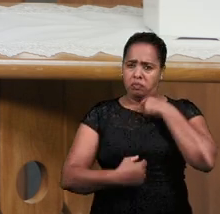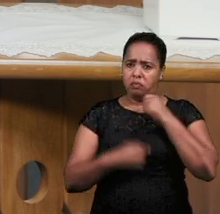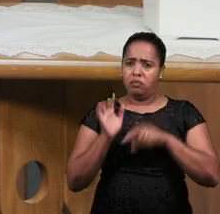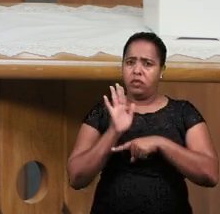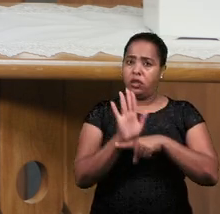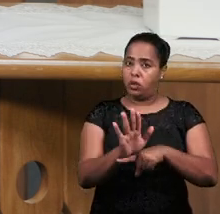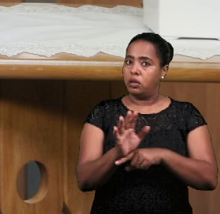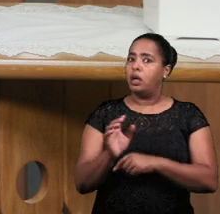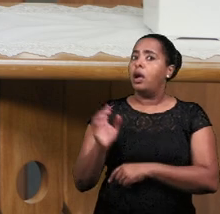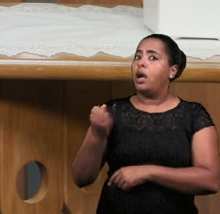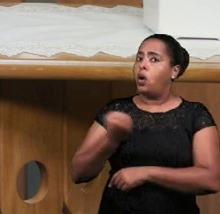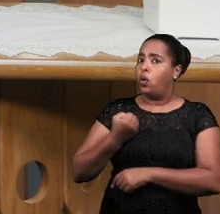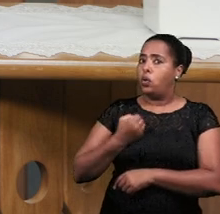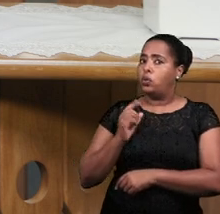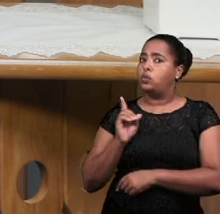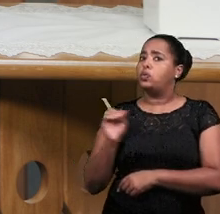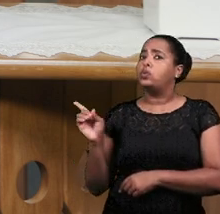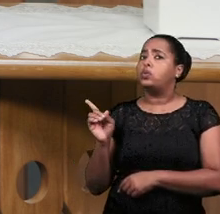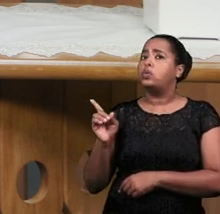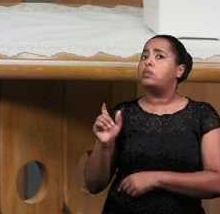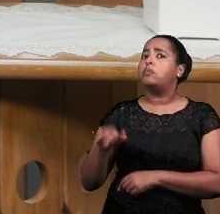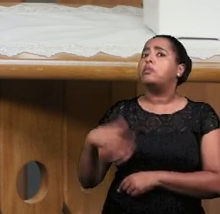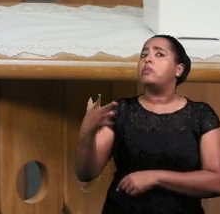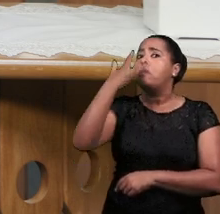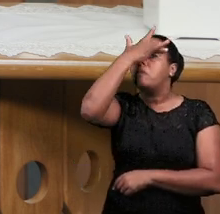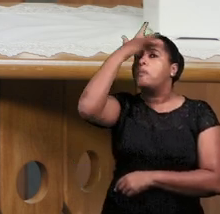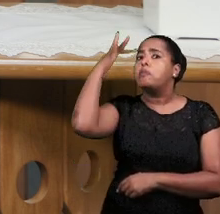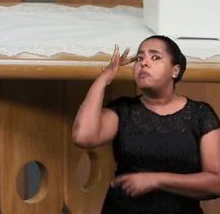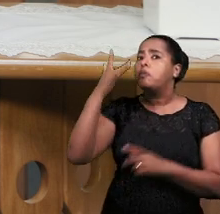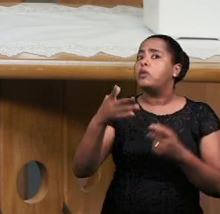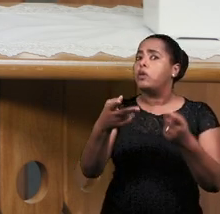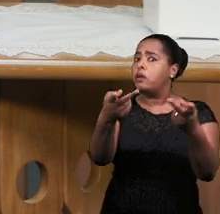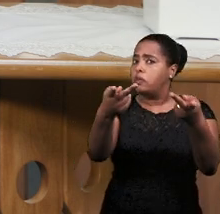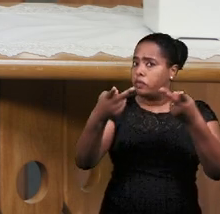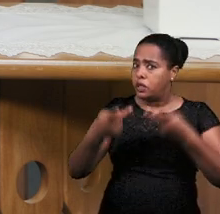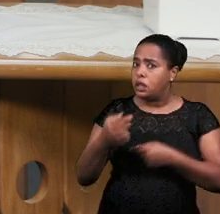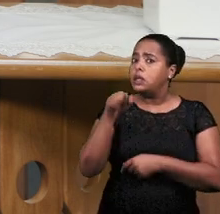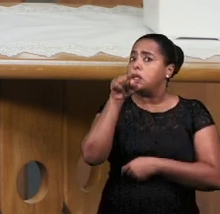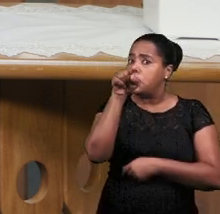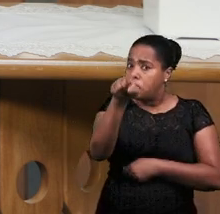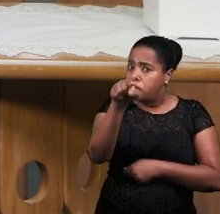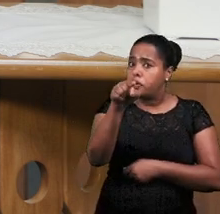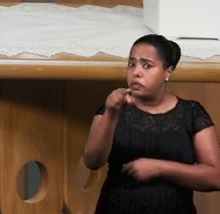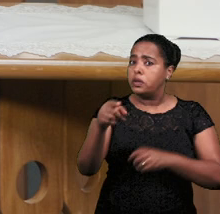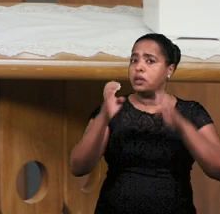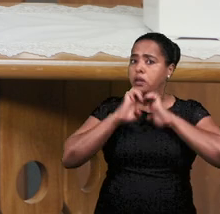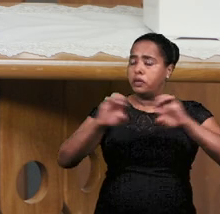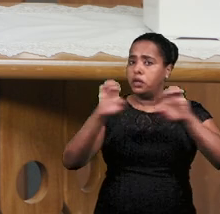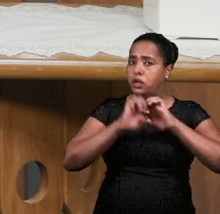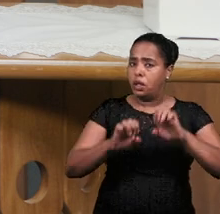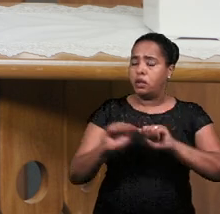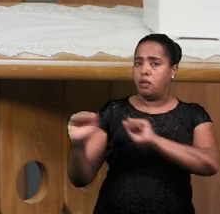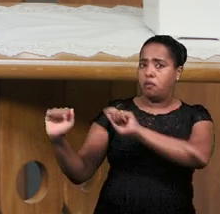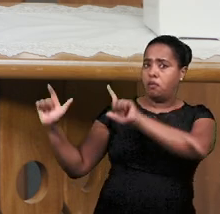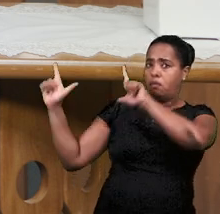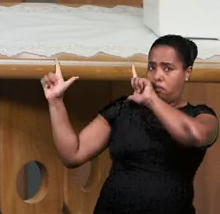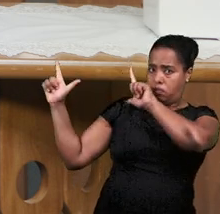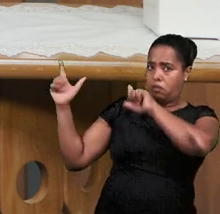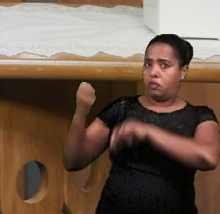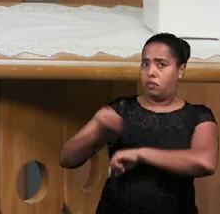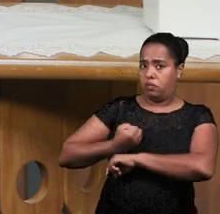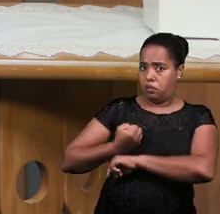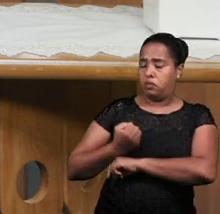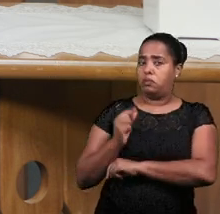numéro s'adresse aux visiteurs, à quelqu'un que vous êtes en train d'évangéliser. C'est un numéro qui se trouve ici, 0800